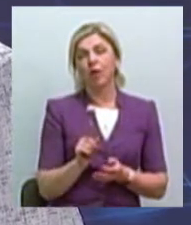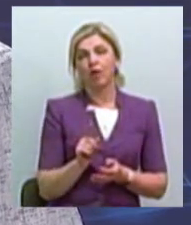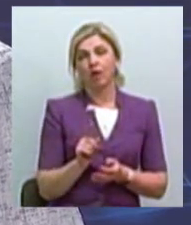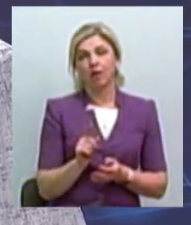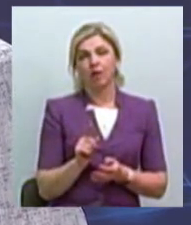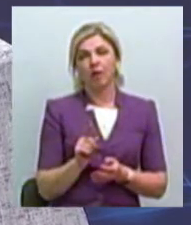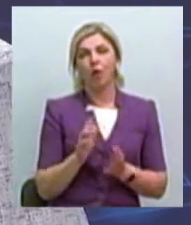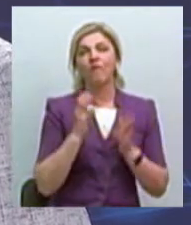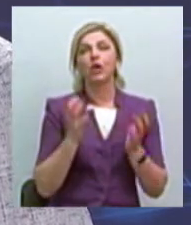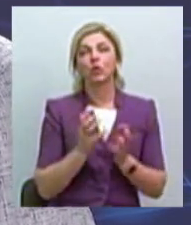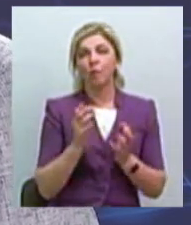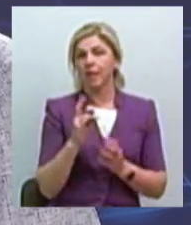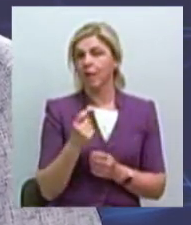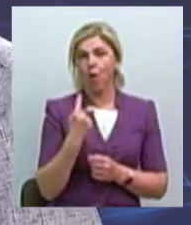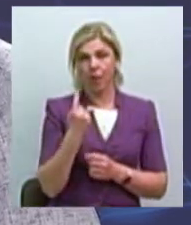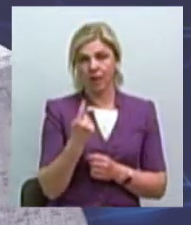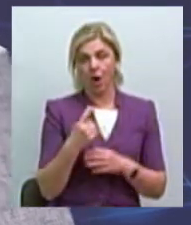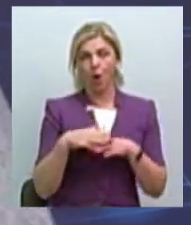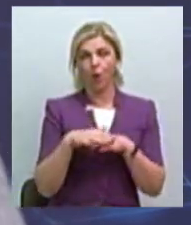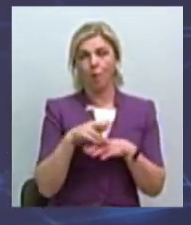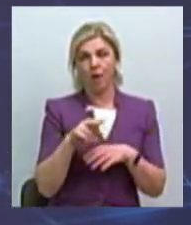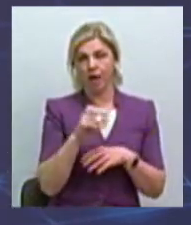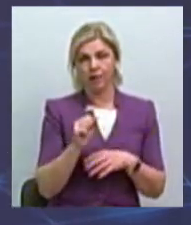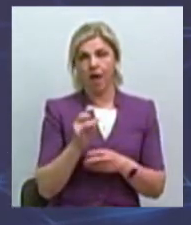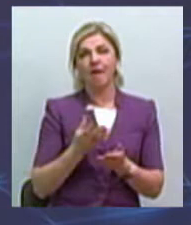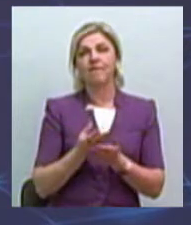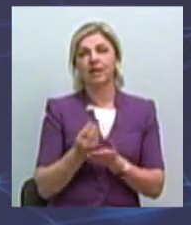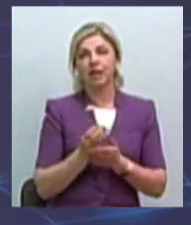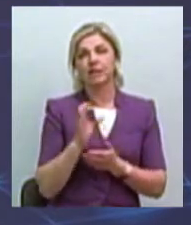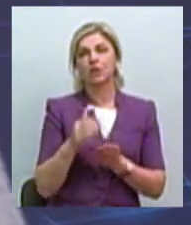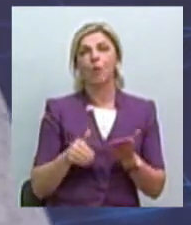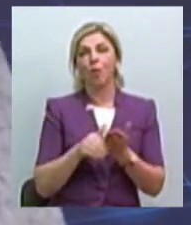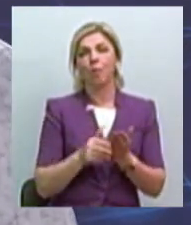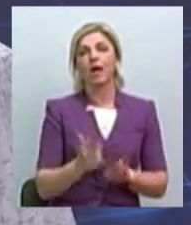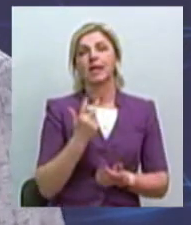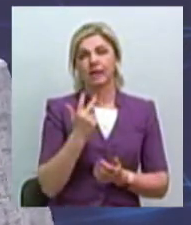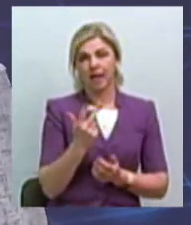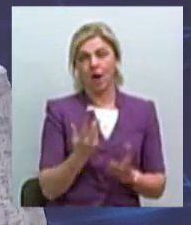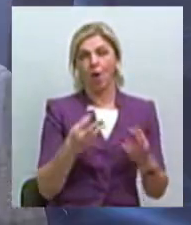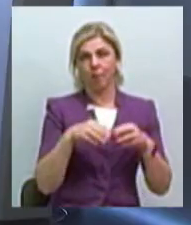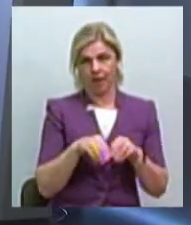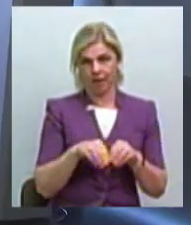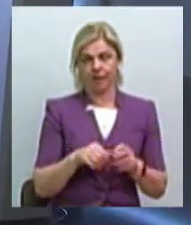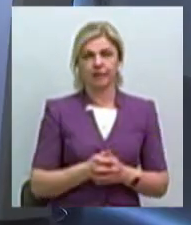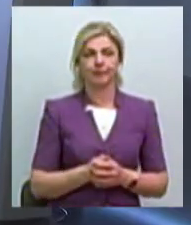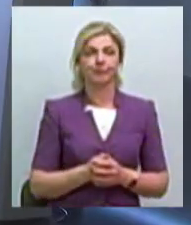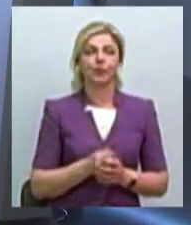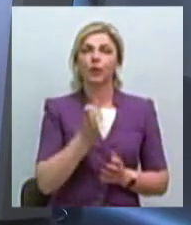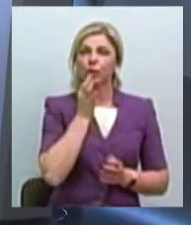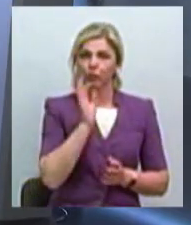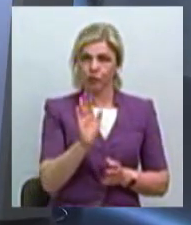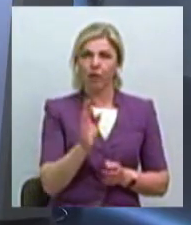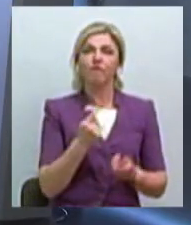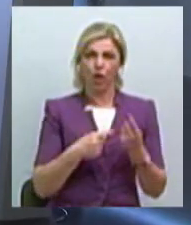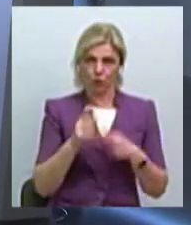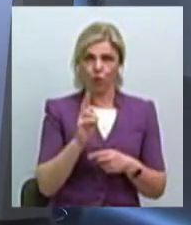утримувала не одна громада, а він фінансується там, за допомогою 3 об'єднаних громад. До цього ми ще повернемося трохи пізніше.